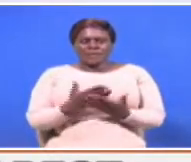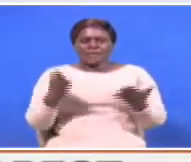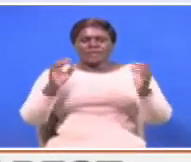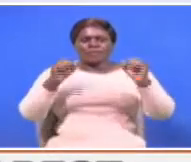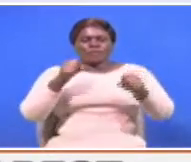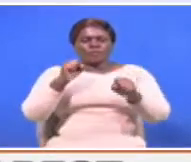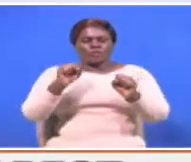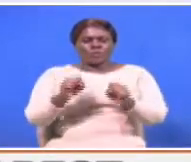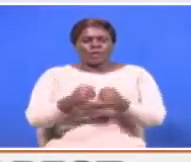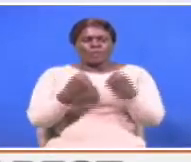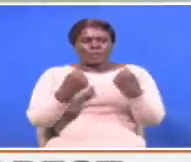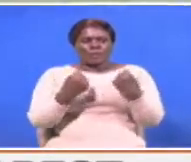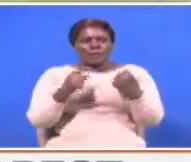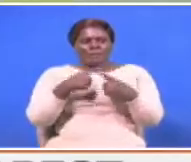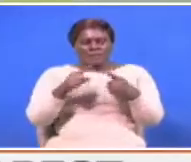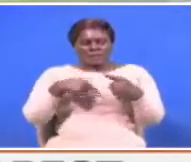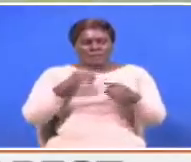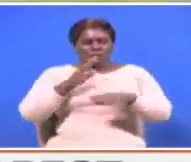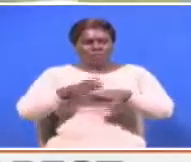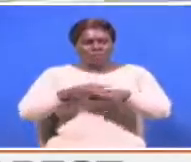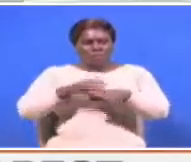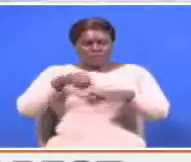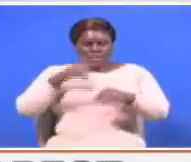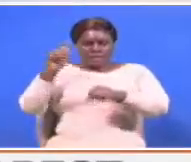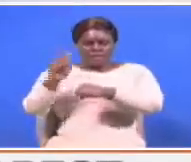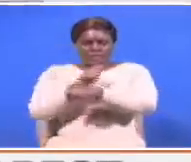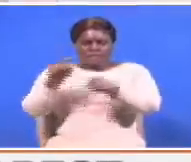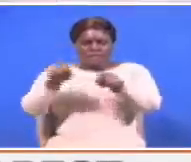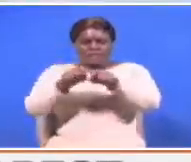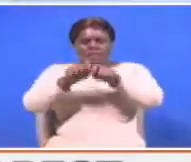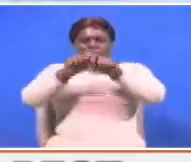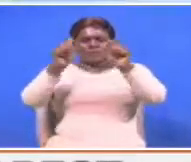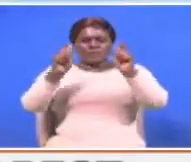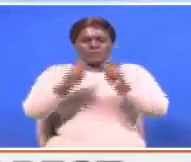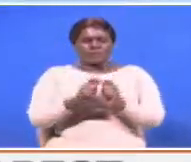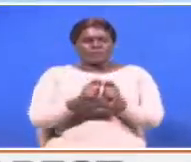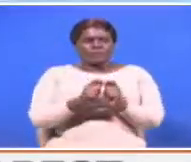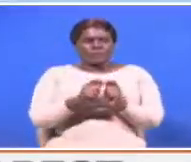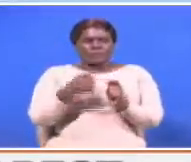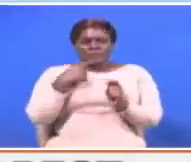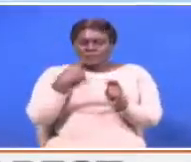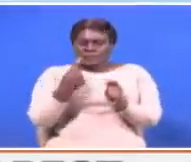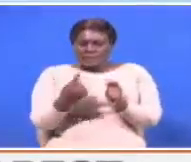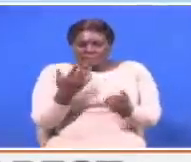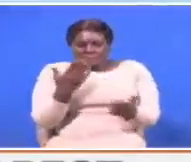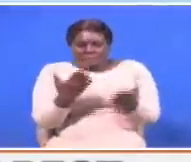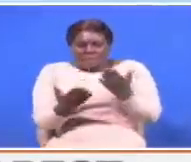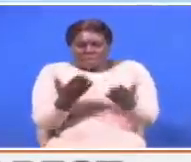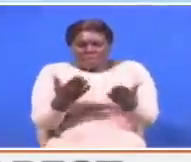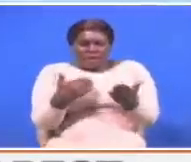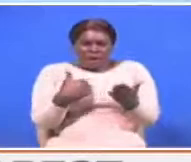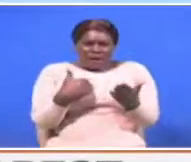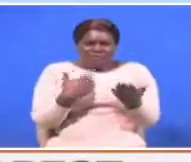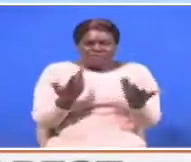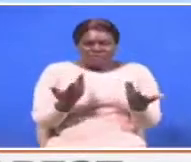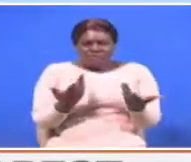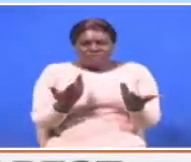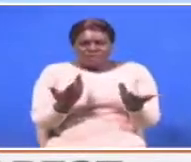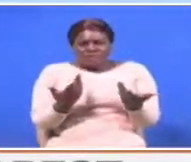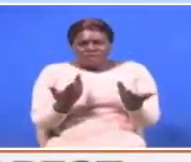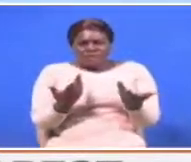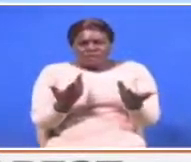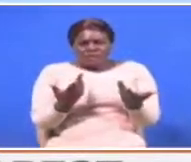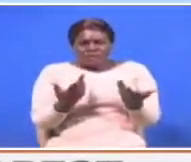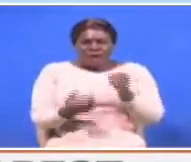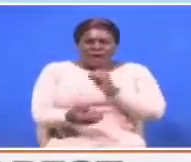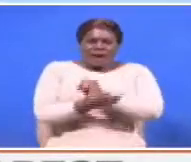lakini kwa mazoezi tuko sawa. Think tukiwa tuna train as a team, kuna ile maybe tunasema, maybe kuna mimi tactics yenye niko